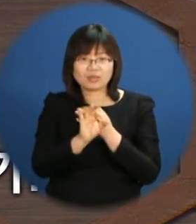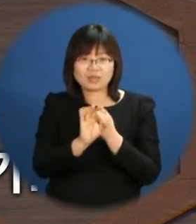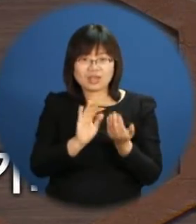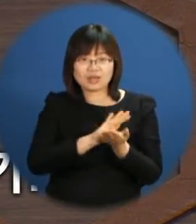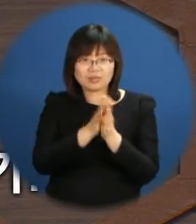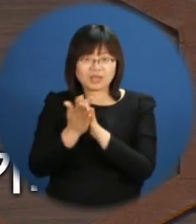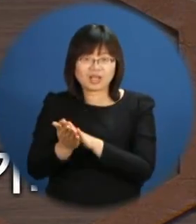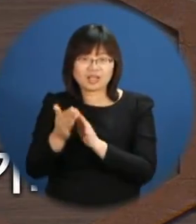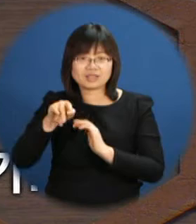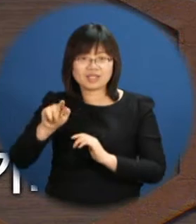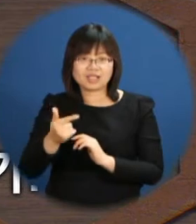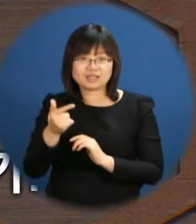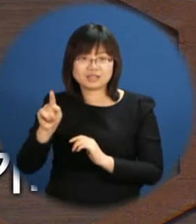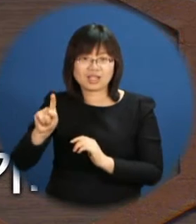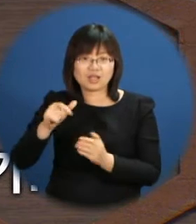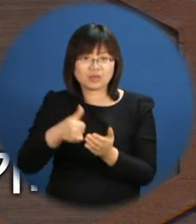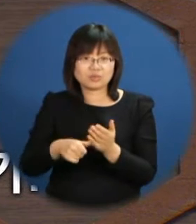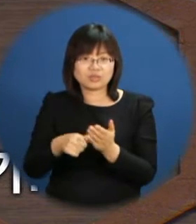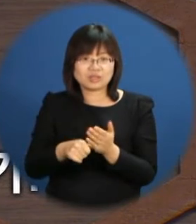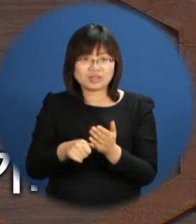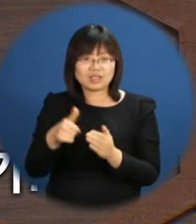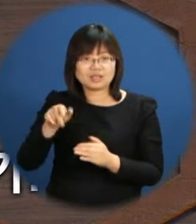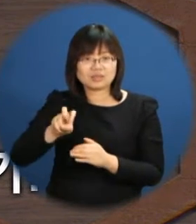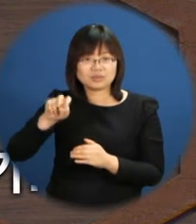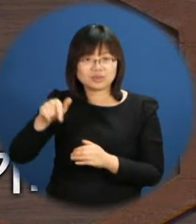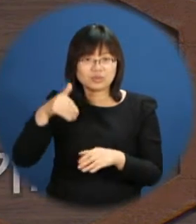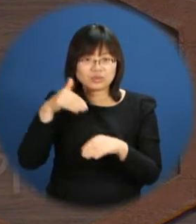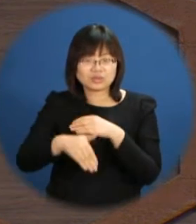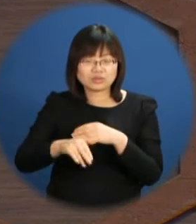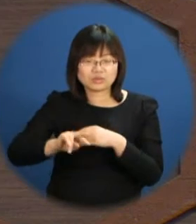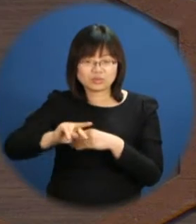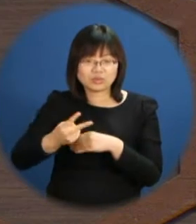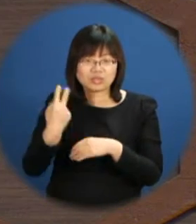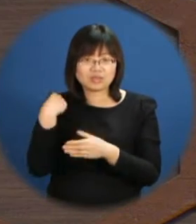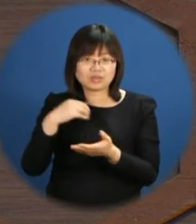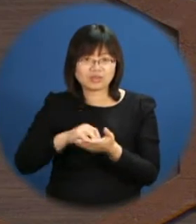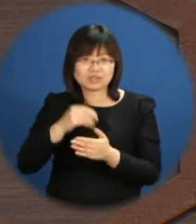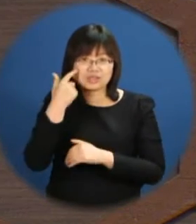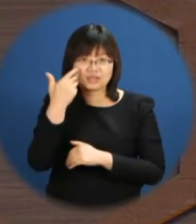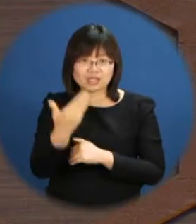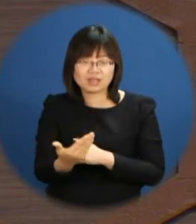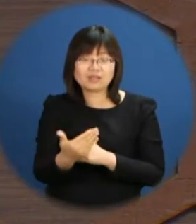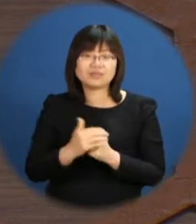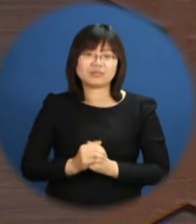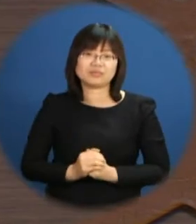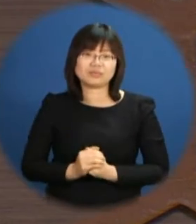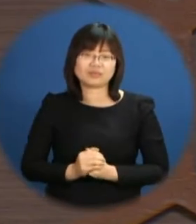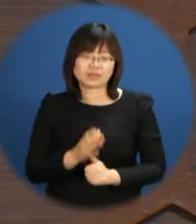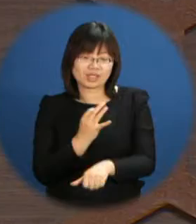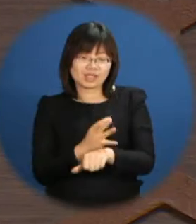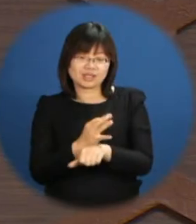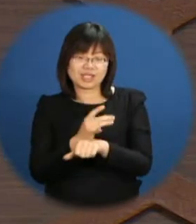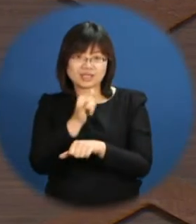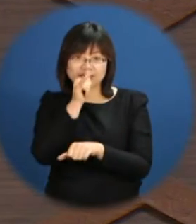서사 나무를 금석 형태로 돌릴 것이냐 프로지 스톤 이론에 의하면 그 간단합니다